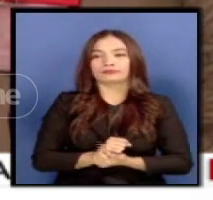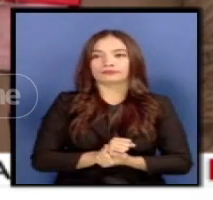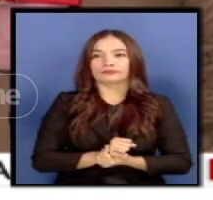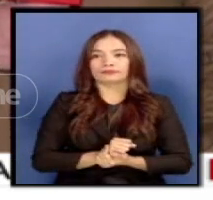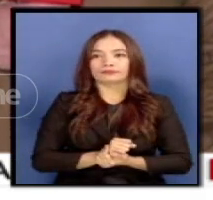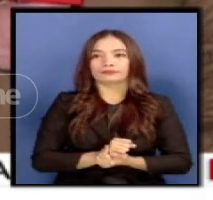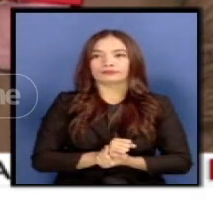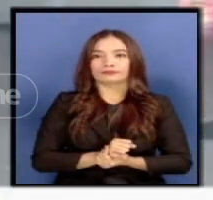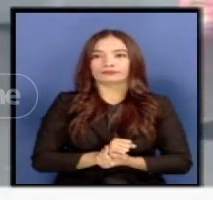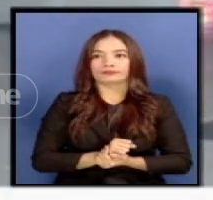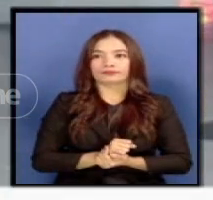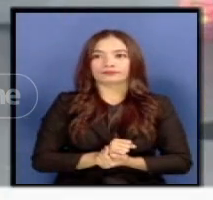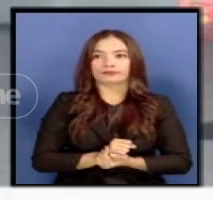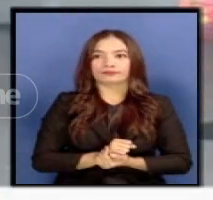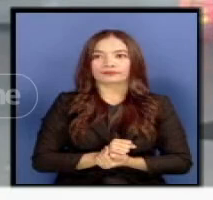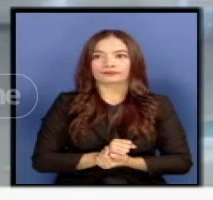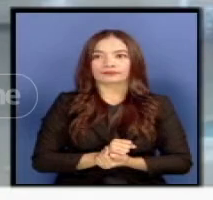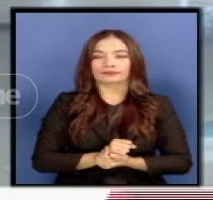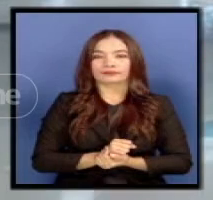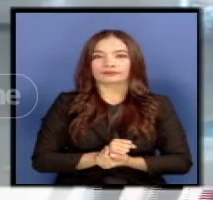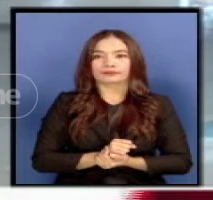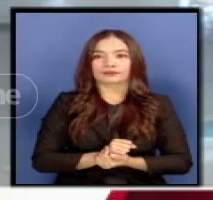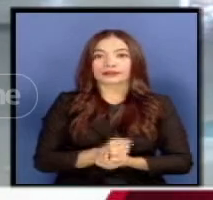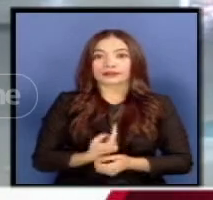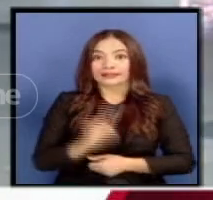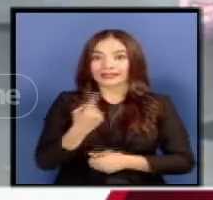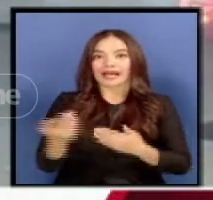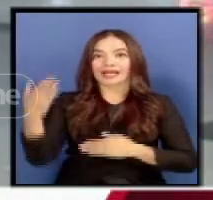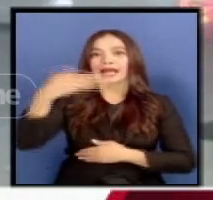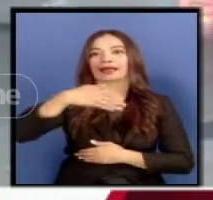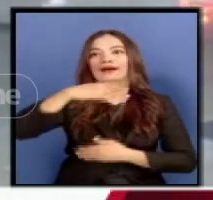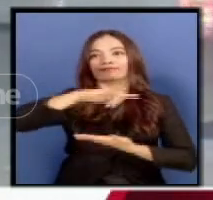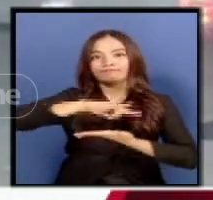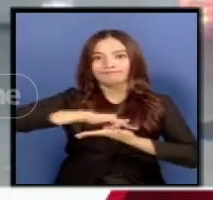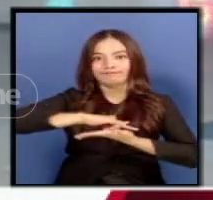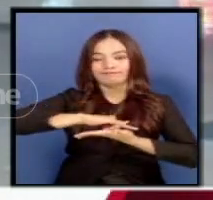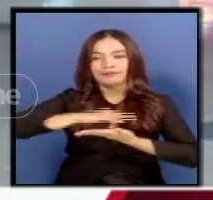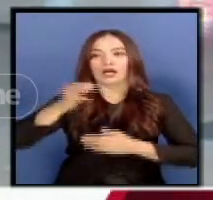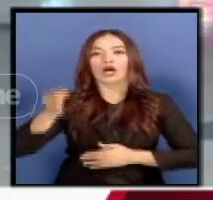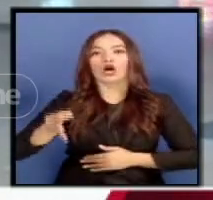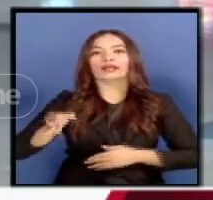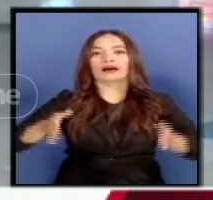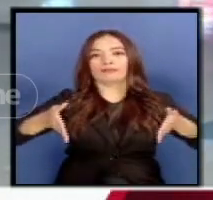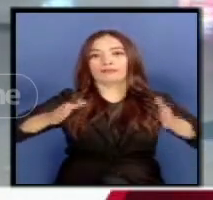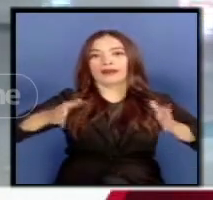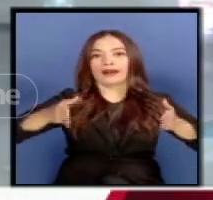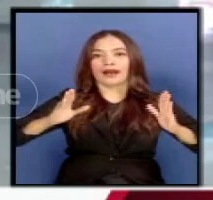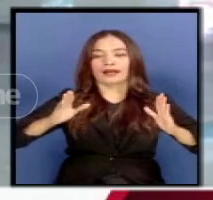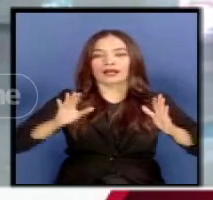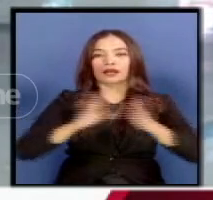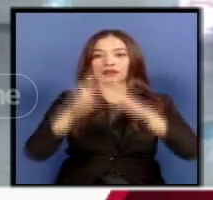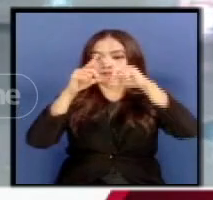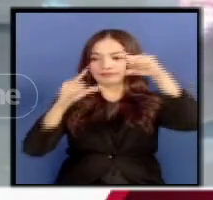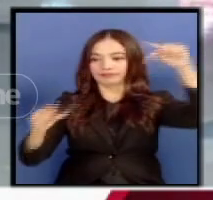Baik Yasmin dan pemirsa, sejak tadi kami tiba di terminal keberangkatan Bandara Internasional Kuala Namu di Kabupaten Deli